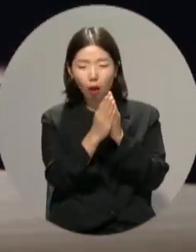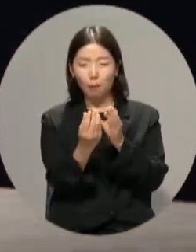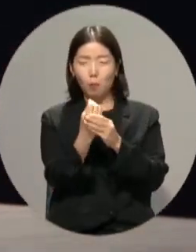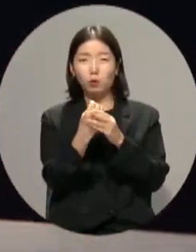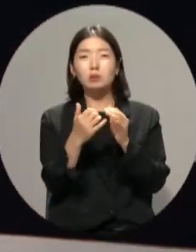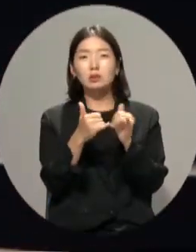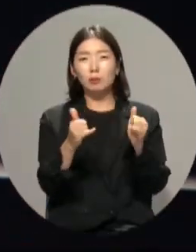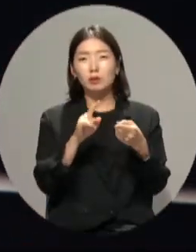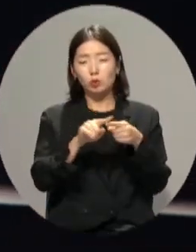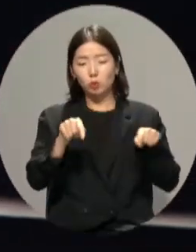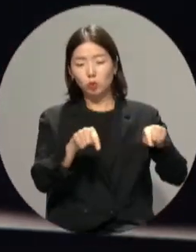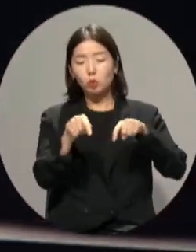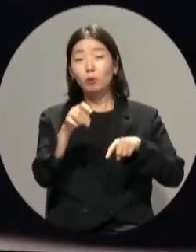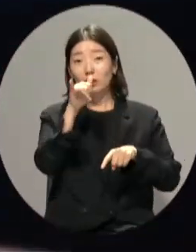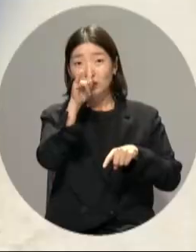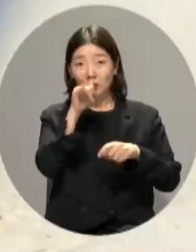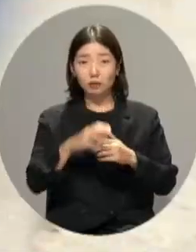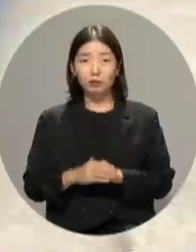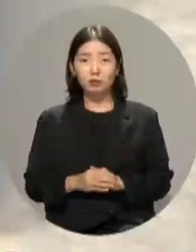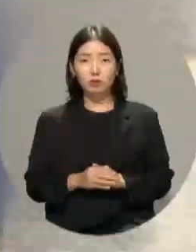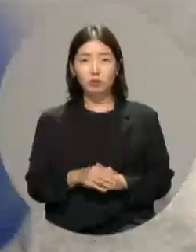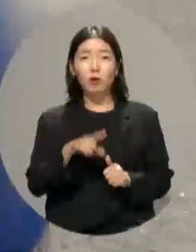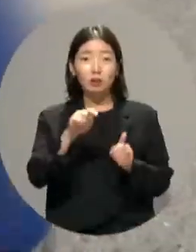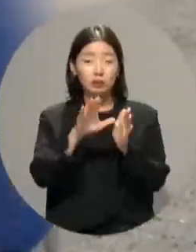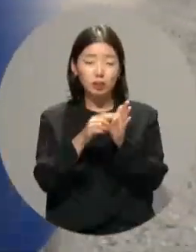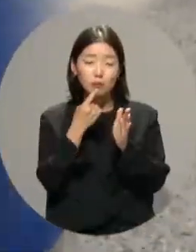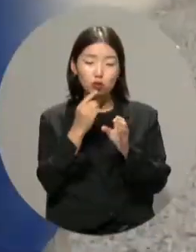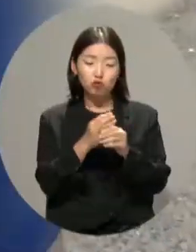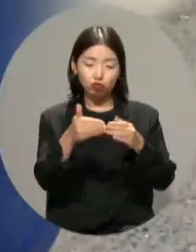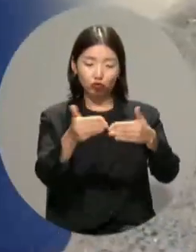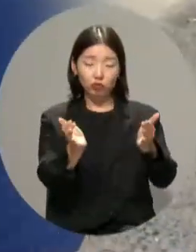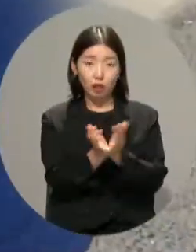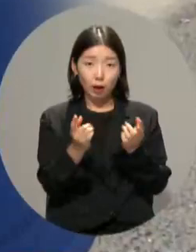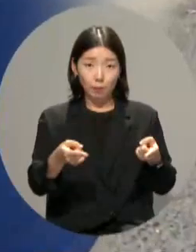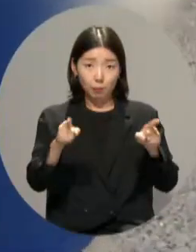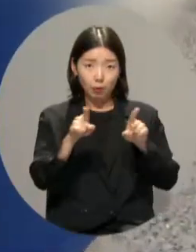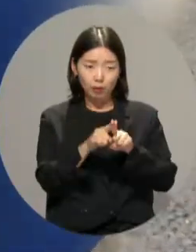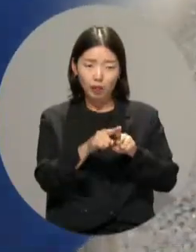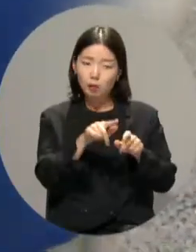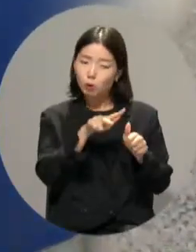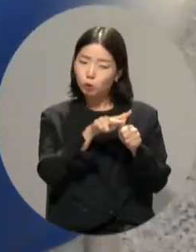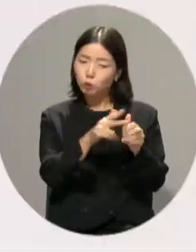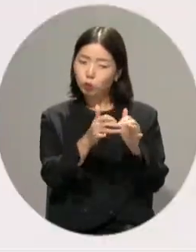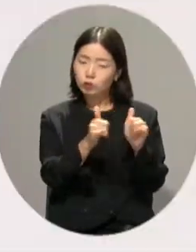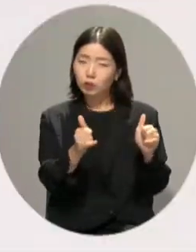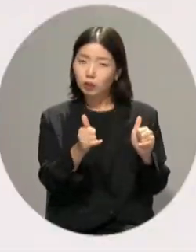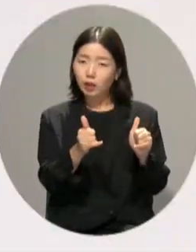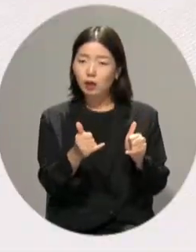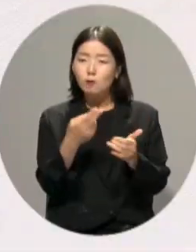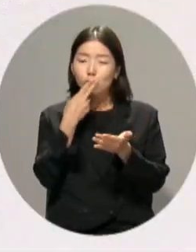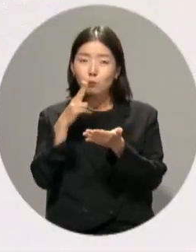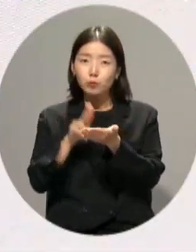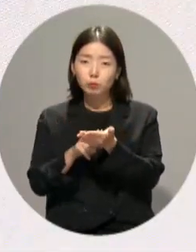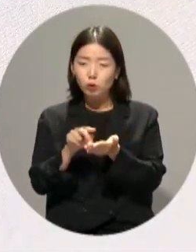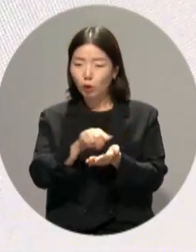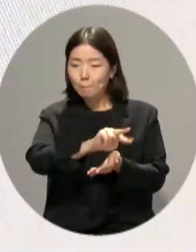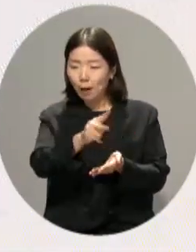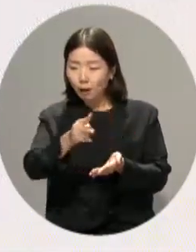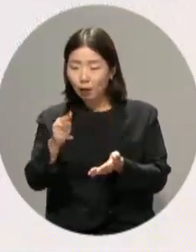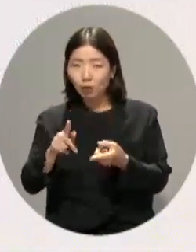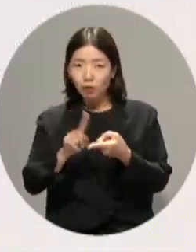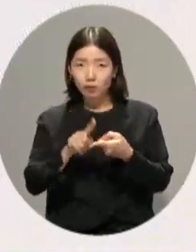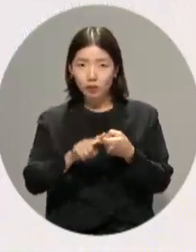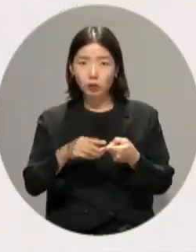일부 등장합니다 뿐만 아니라 당시 민주당 경선에 나선 일부 후보들이 요금 청구지 이전이라는 허점을 이용해